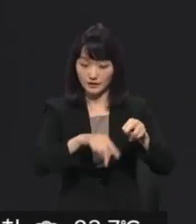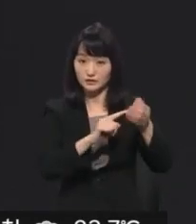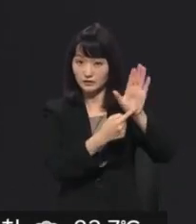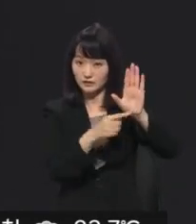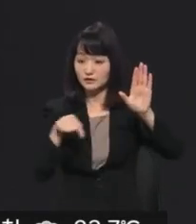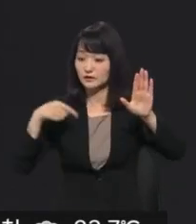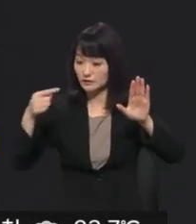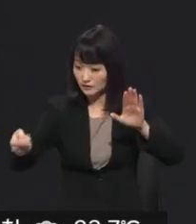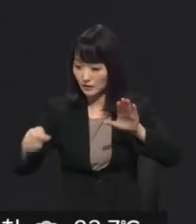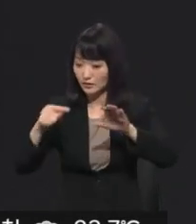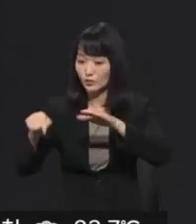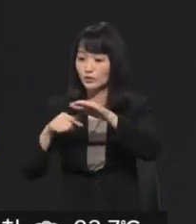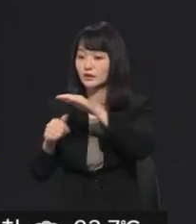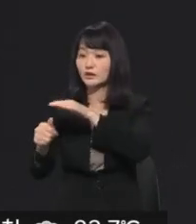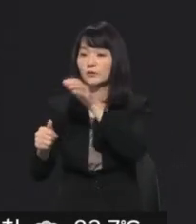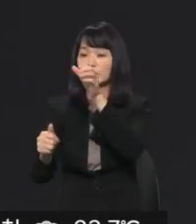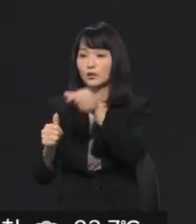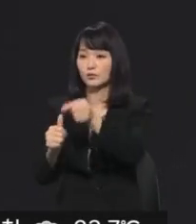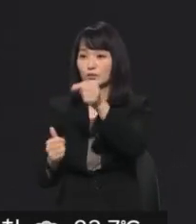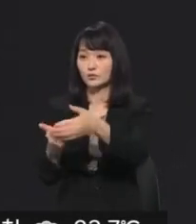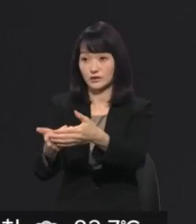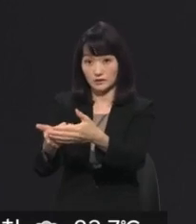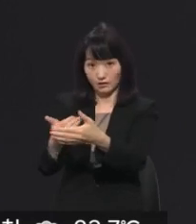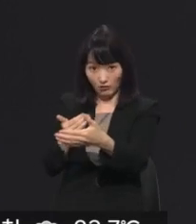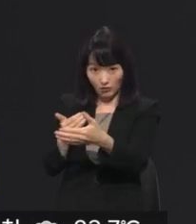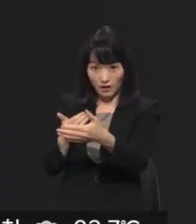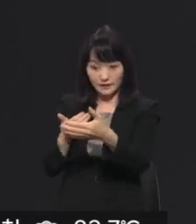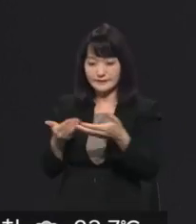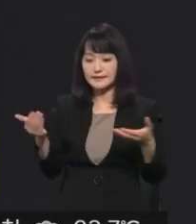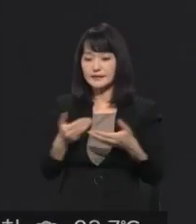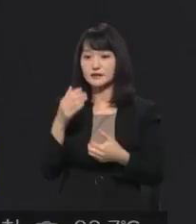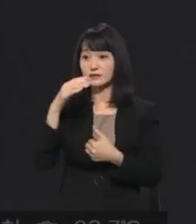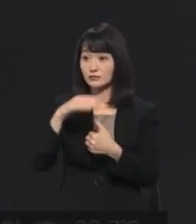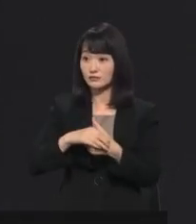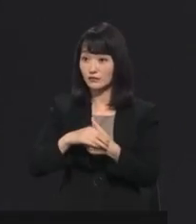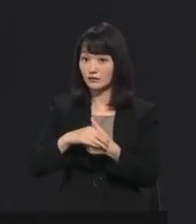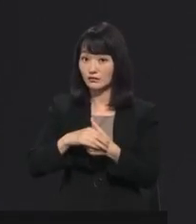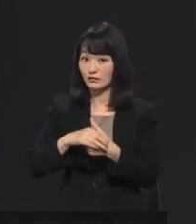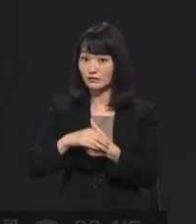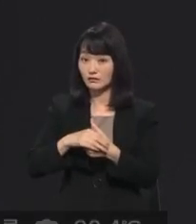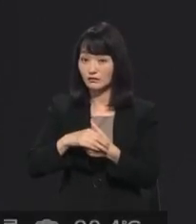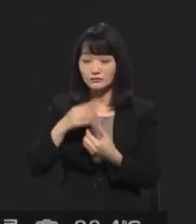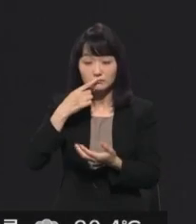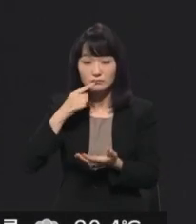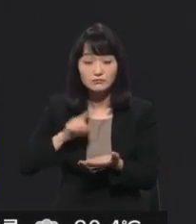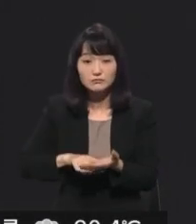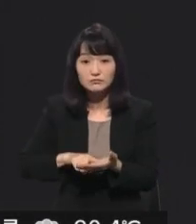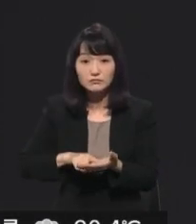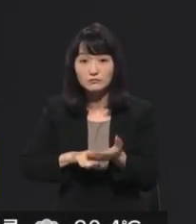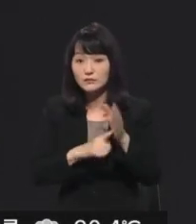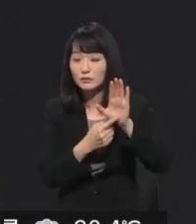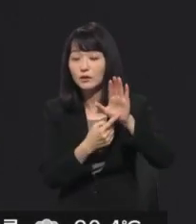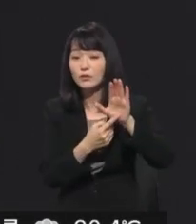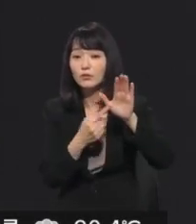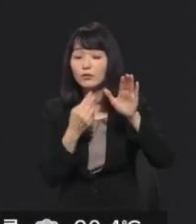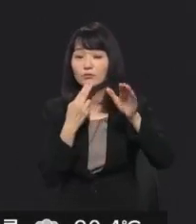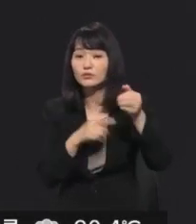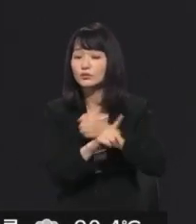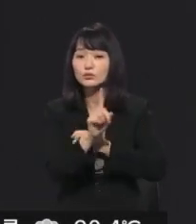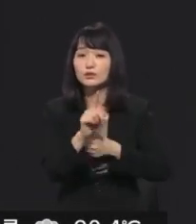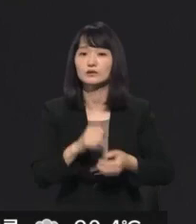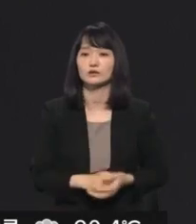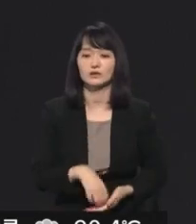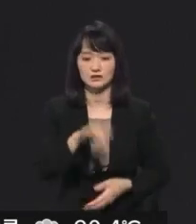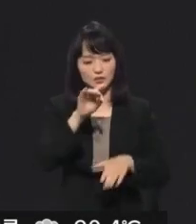선출 될 때까지만 어느새 직을 수행한다 이게 뭐가 어려워 그니까 근데 쉬운 걸 안 하는 이유가 있다고 보십니까 그리고 저는 선수 사태 라는 것도